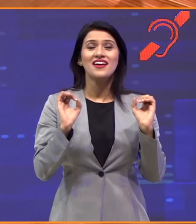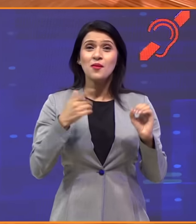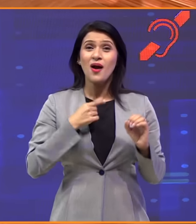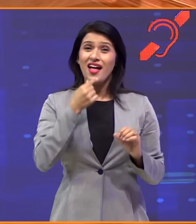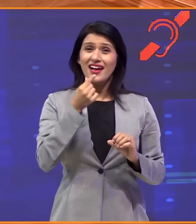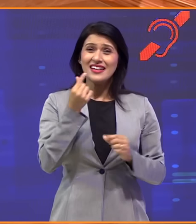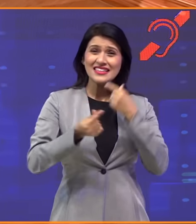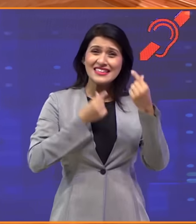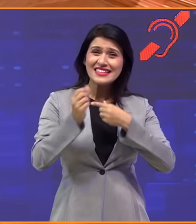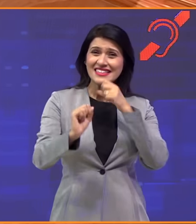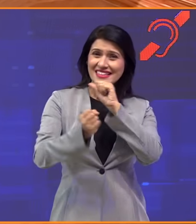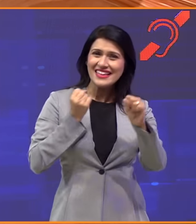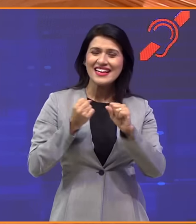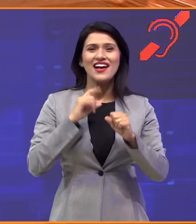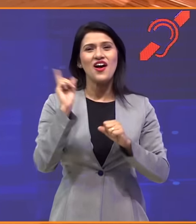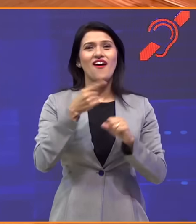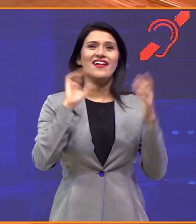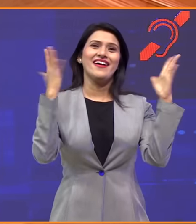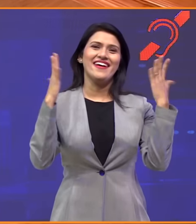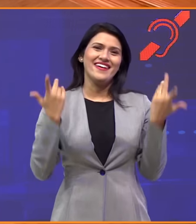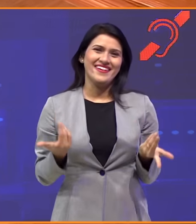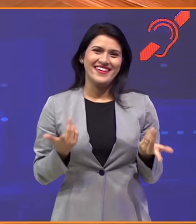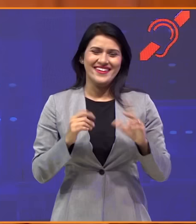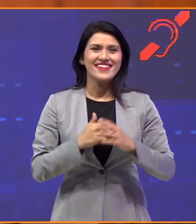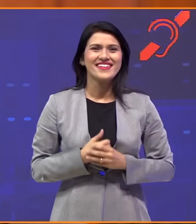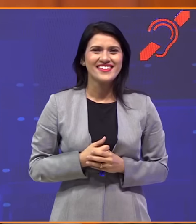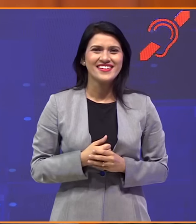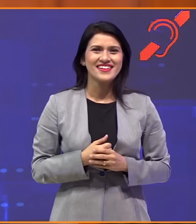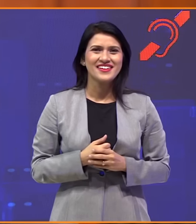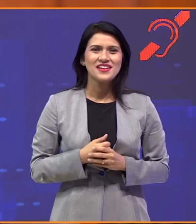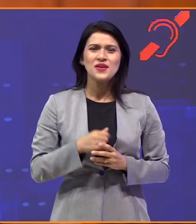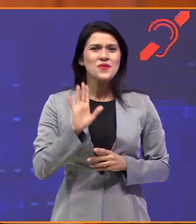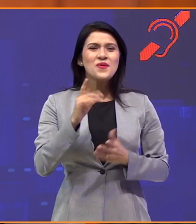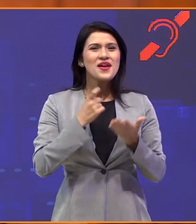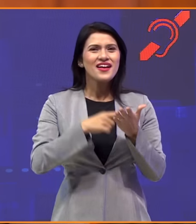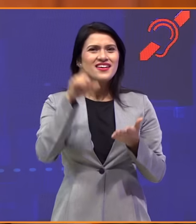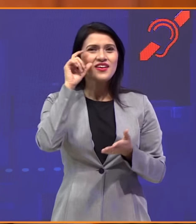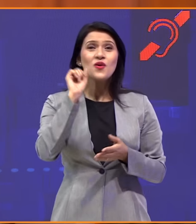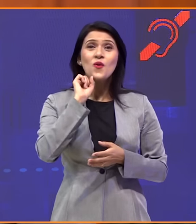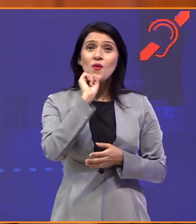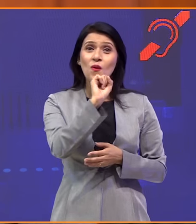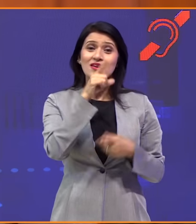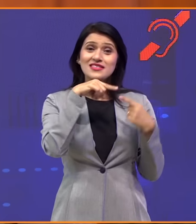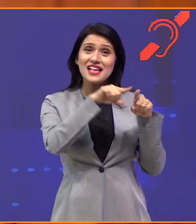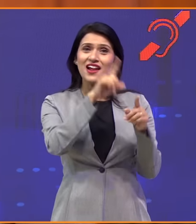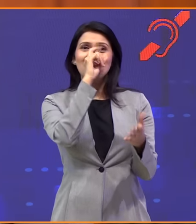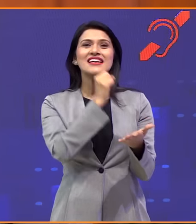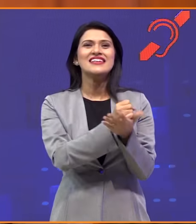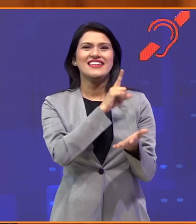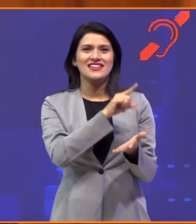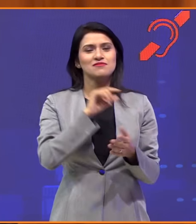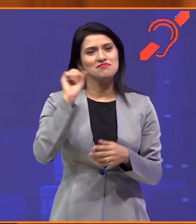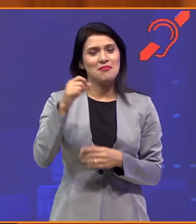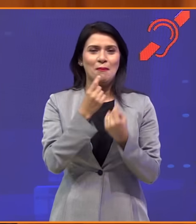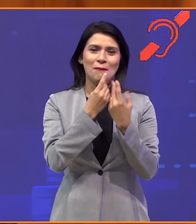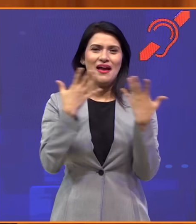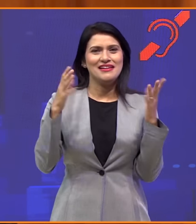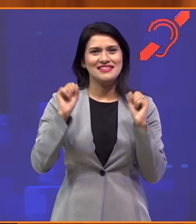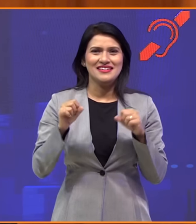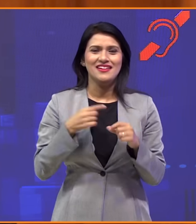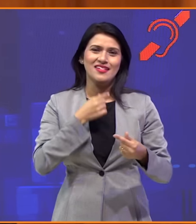तारीफ करता किसने कहा कि वो गालियां डायलॉग राइटर की नहीं थी मनोज वाजपेई की अपनी थी जी बहुत सारी